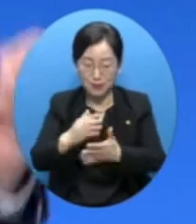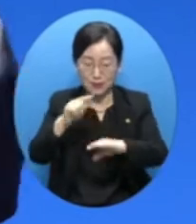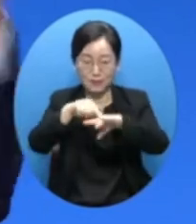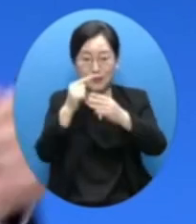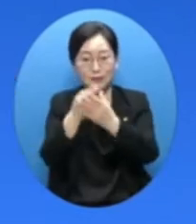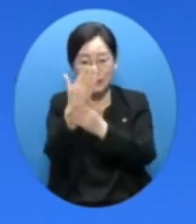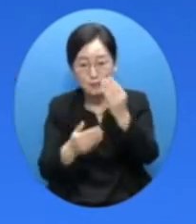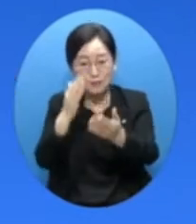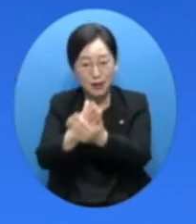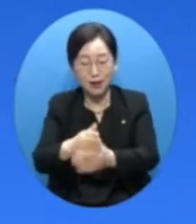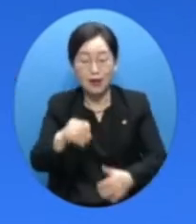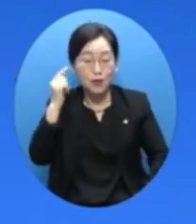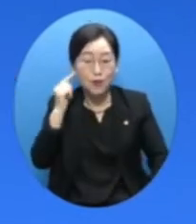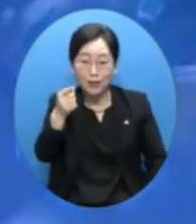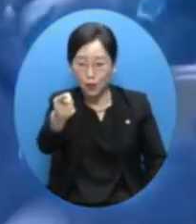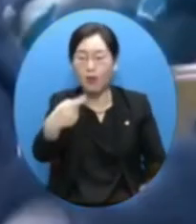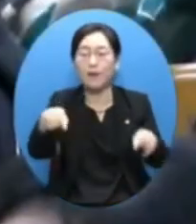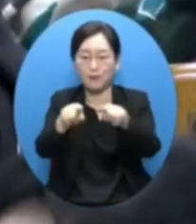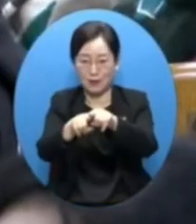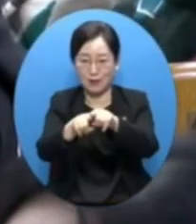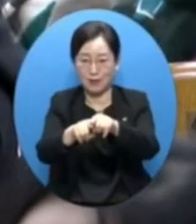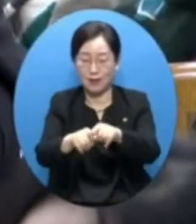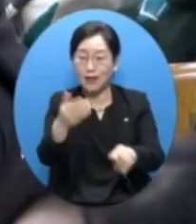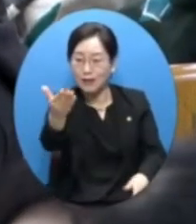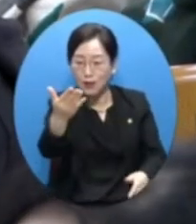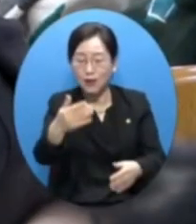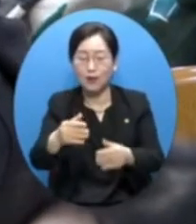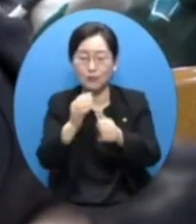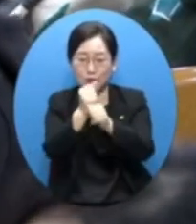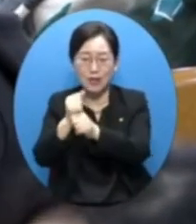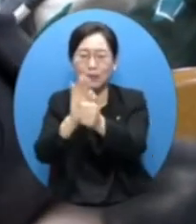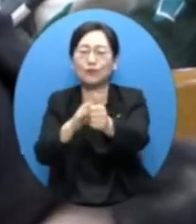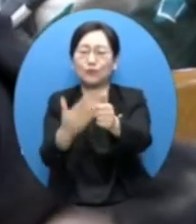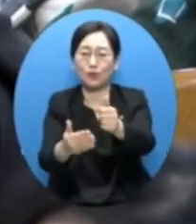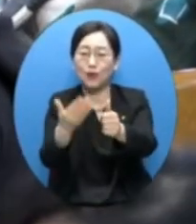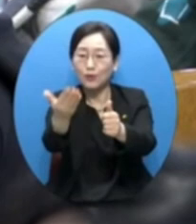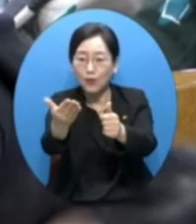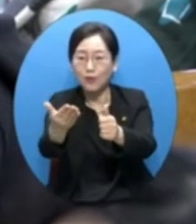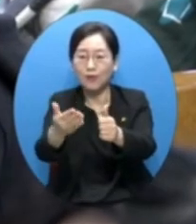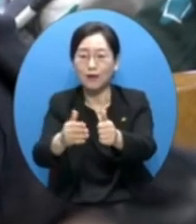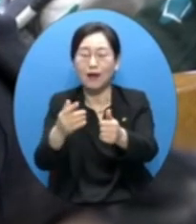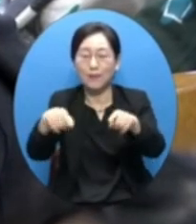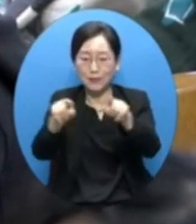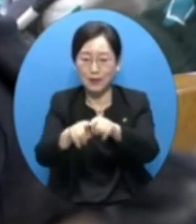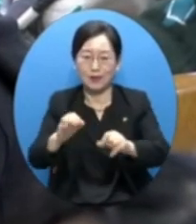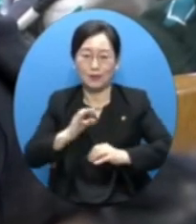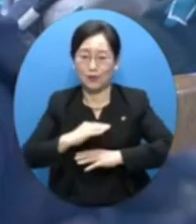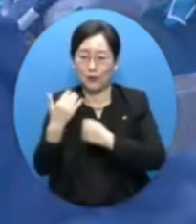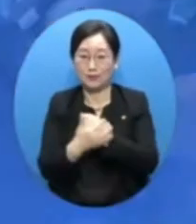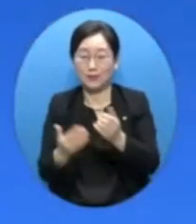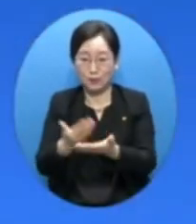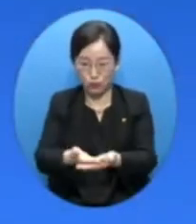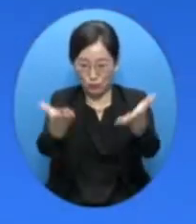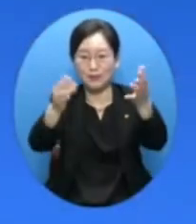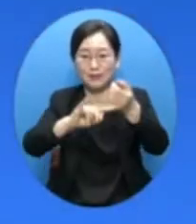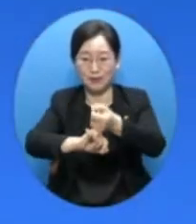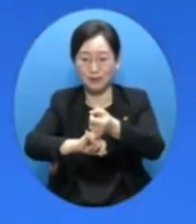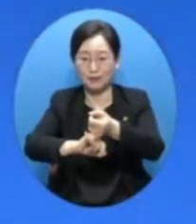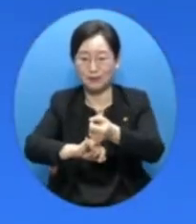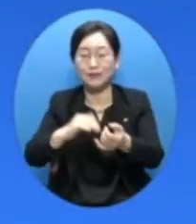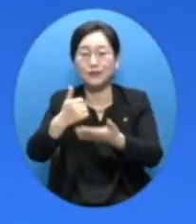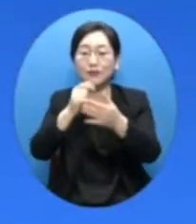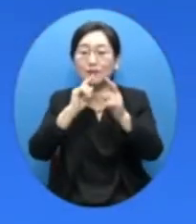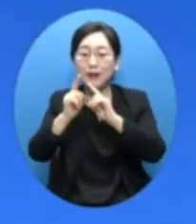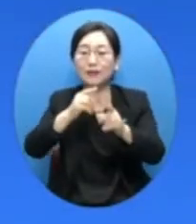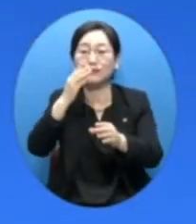말라. 내가 너와 함께 할 것이라. 내가 너를 붙들어주리라. 내가 너와 함께하여 너에게 놀라운 은혜를 베풀어 주리라. 주님